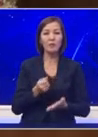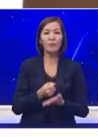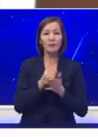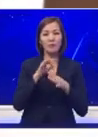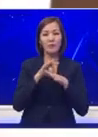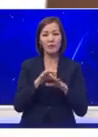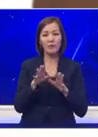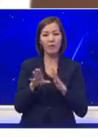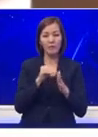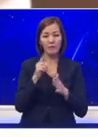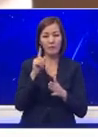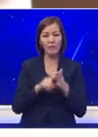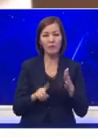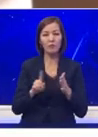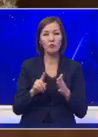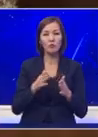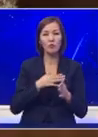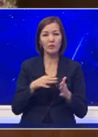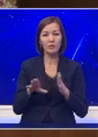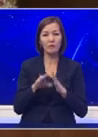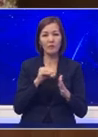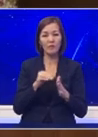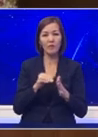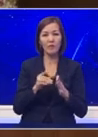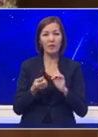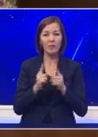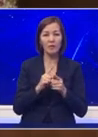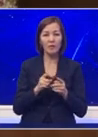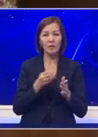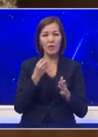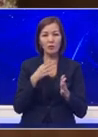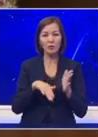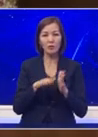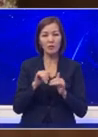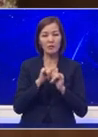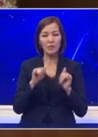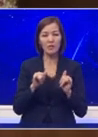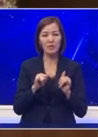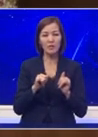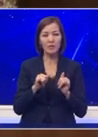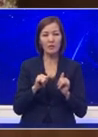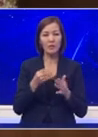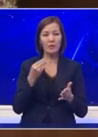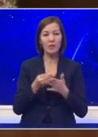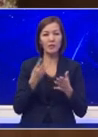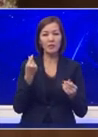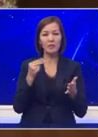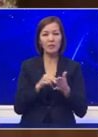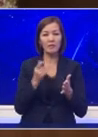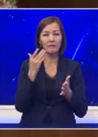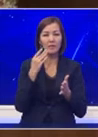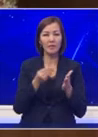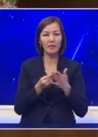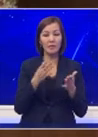проведение выборов Надеюсь после выборов в нашей стране произойдут положительные изменения вы знаете как все подорожало и цены постоянно